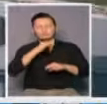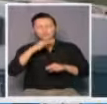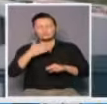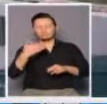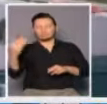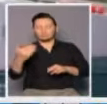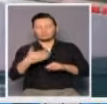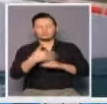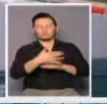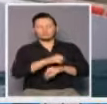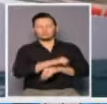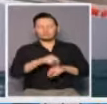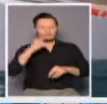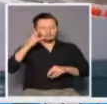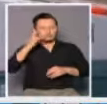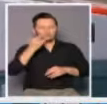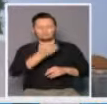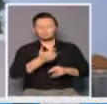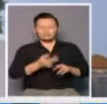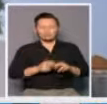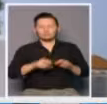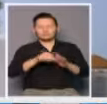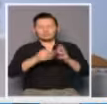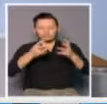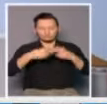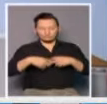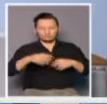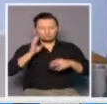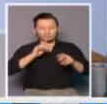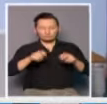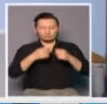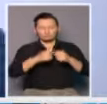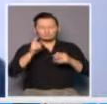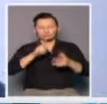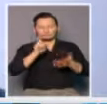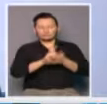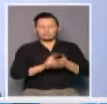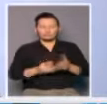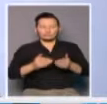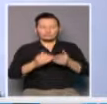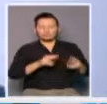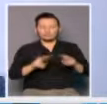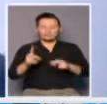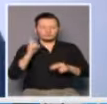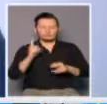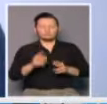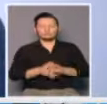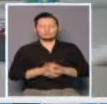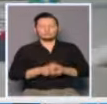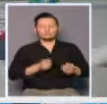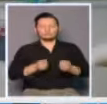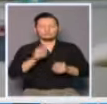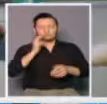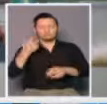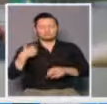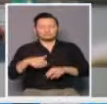границе, вторая часть принадлежит Казахстану. Выявление нарушений на воде является обязательностью береговых охранников. Командир катера